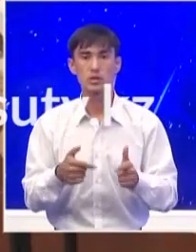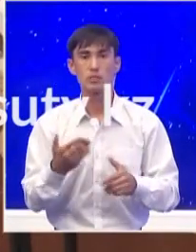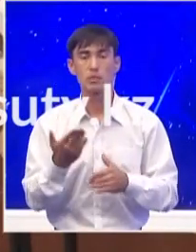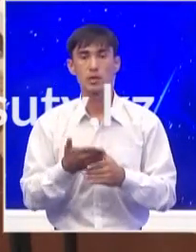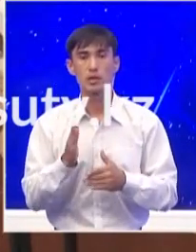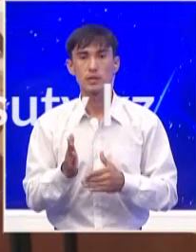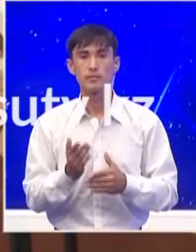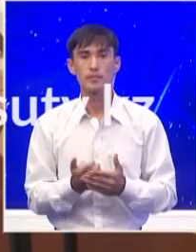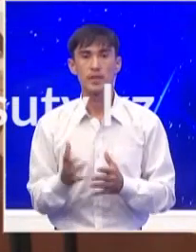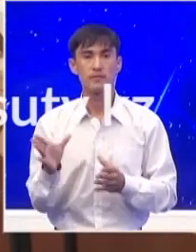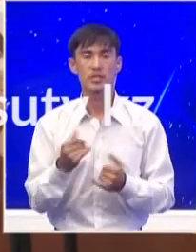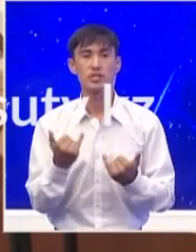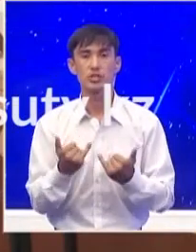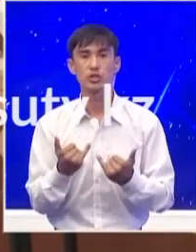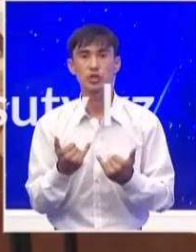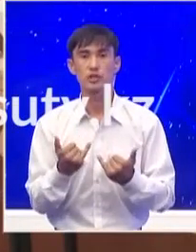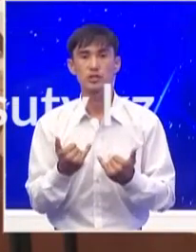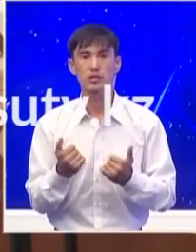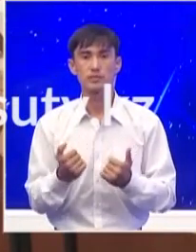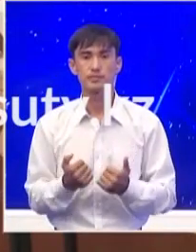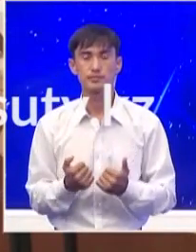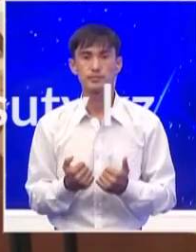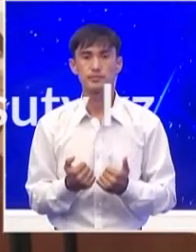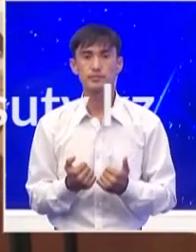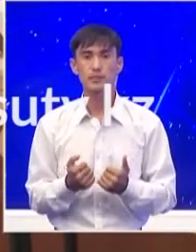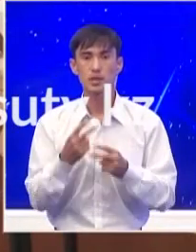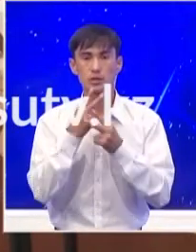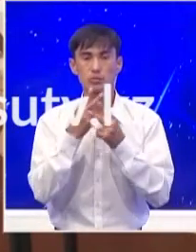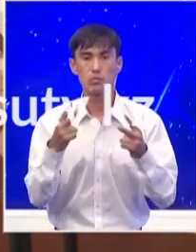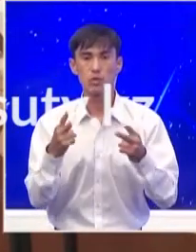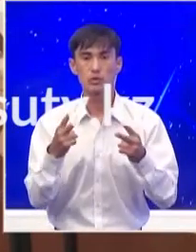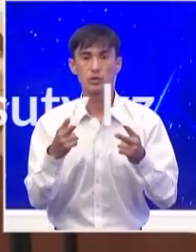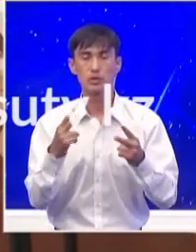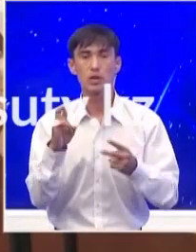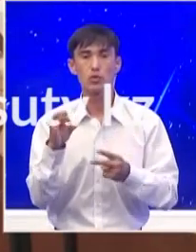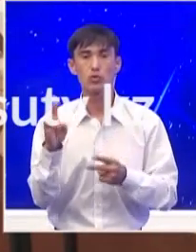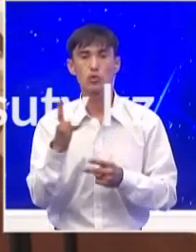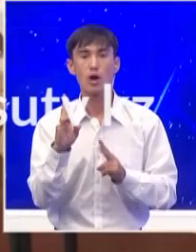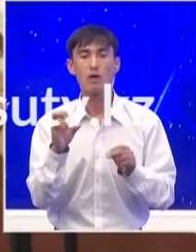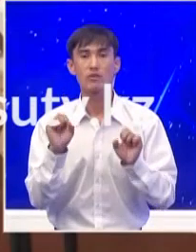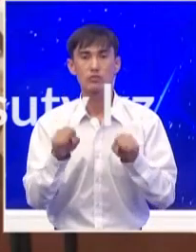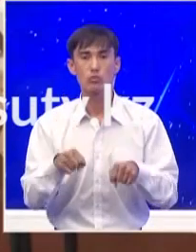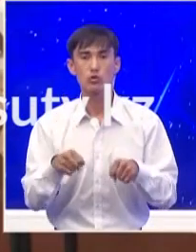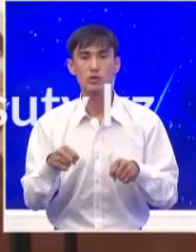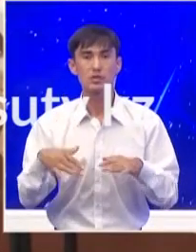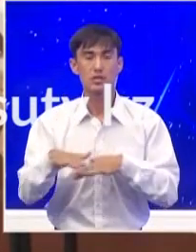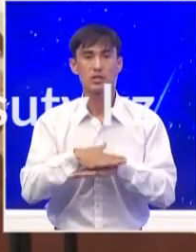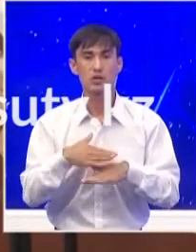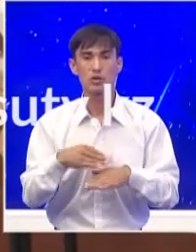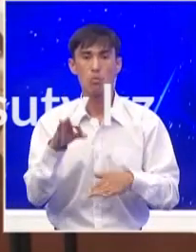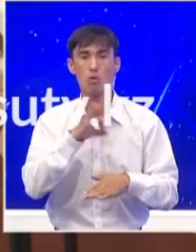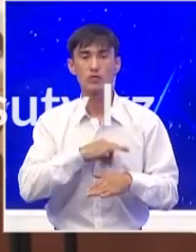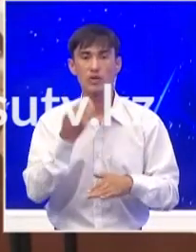помогать все сейчас в общем то смотрит на то как дать возможность населению пользоваться качественными услугами